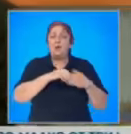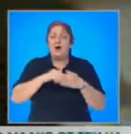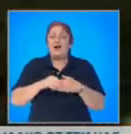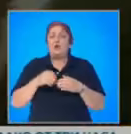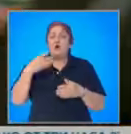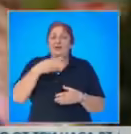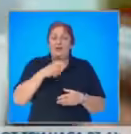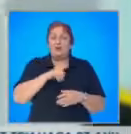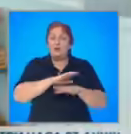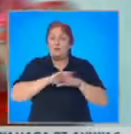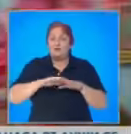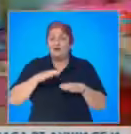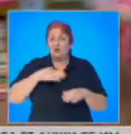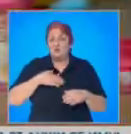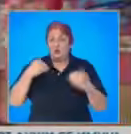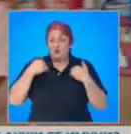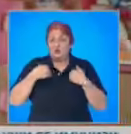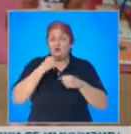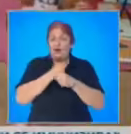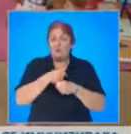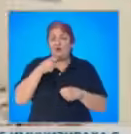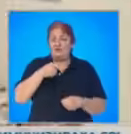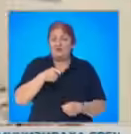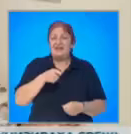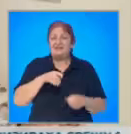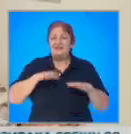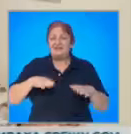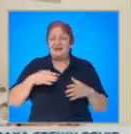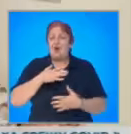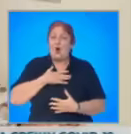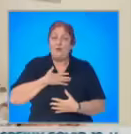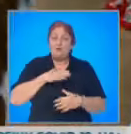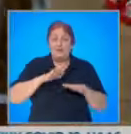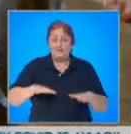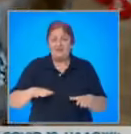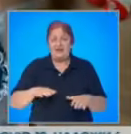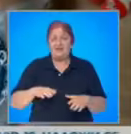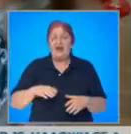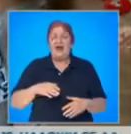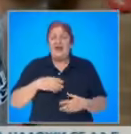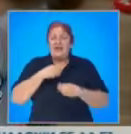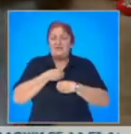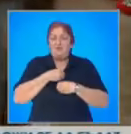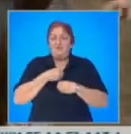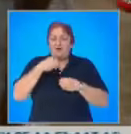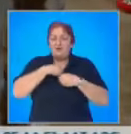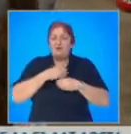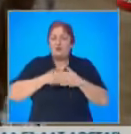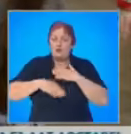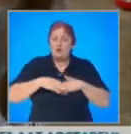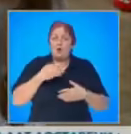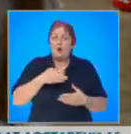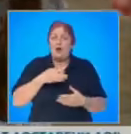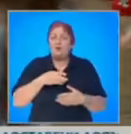градина, а щом завърши следването си, ще заработи в нея. Обичам децата и изпитвам вътрешно удовлетворение, когато